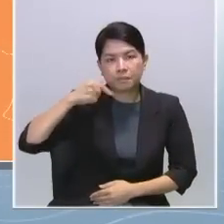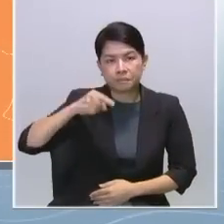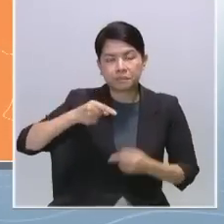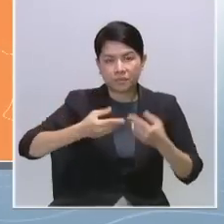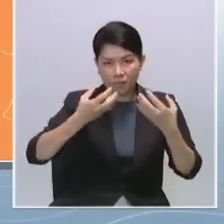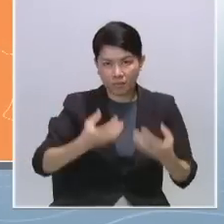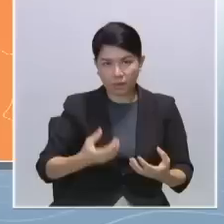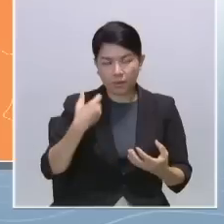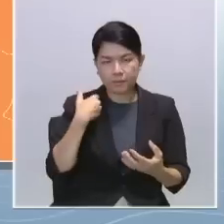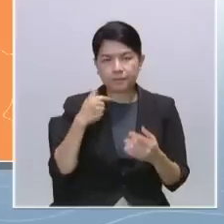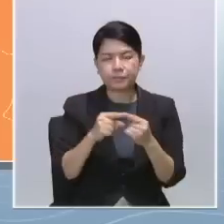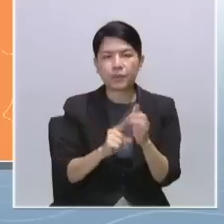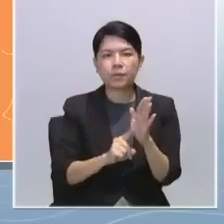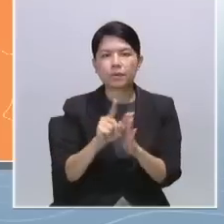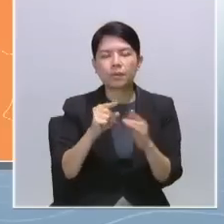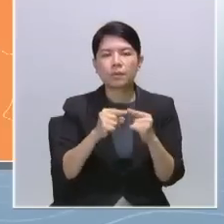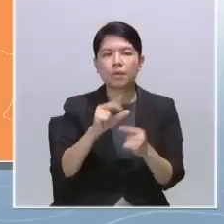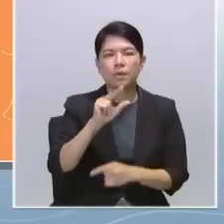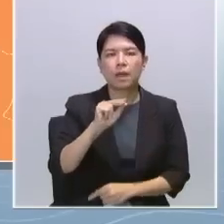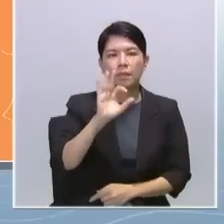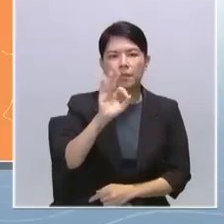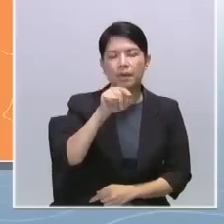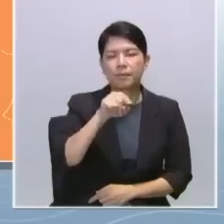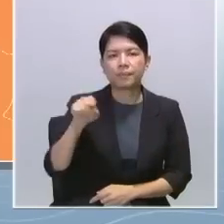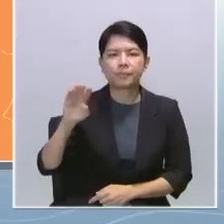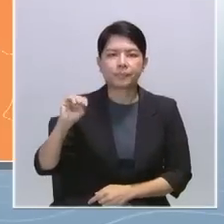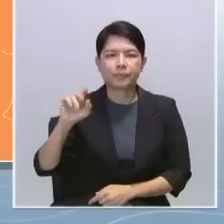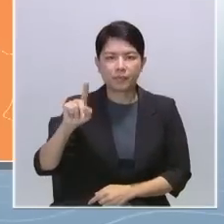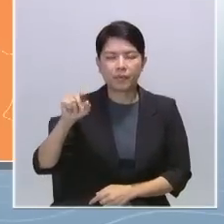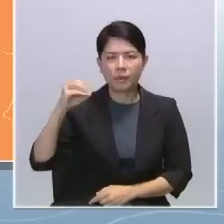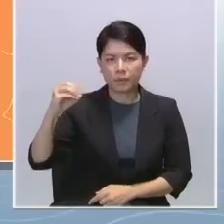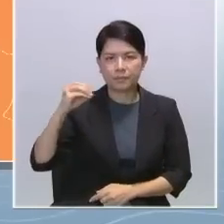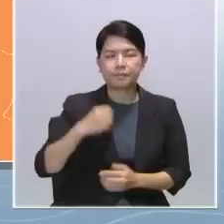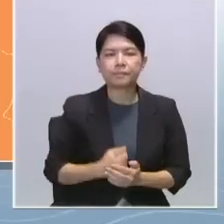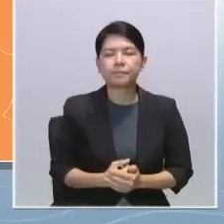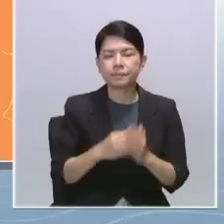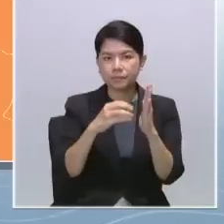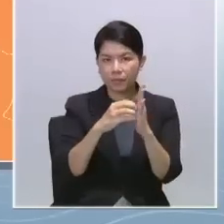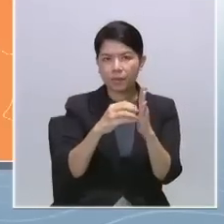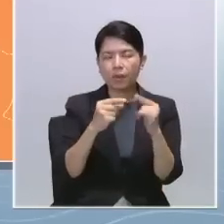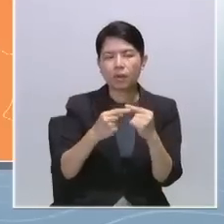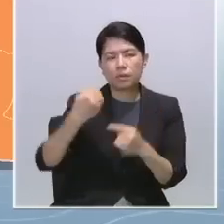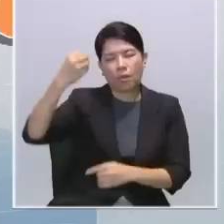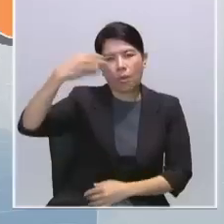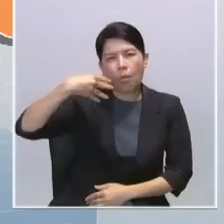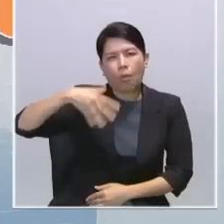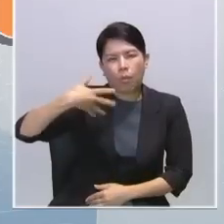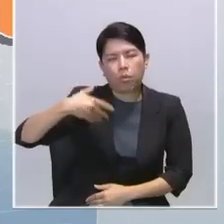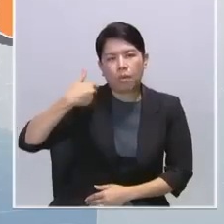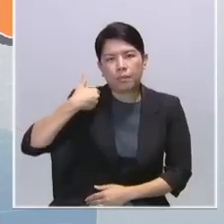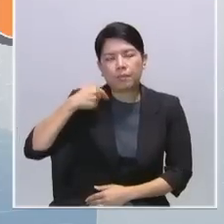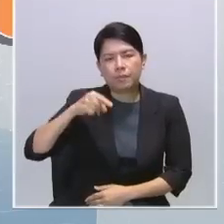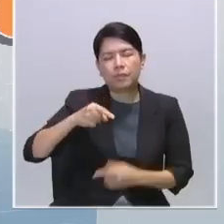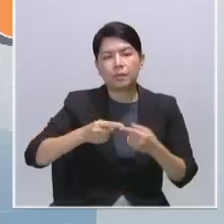ดในบางแห่งอุณหภูมิสูงสุดจะอยู่ที่39ถึง41องศาเซลเซียสครับภาคกลางก็ร้อนโดยทั่วไปนะครับแล้วก็มีอาก